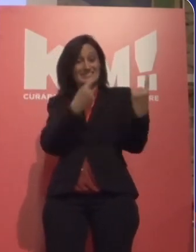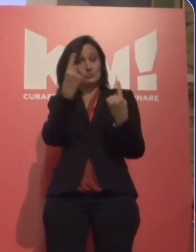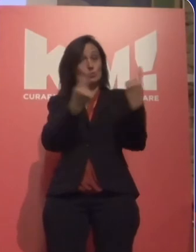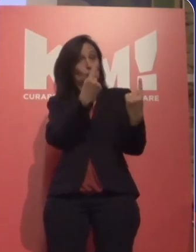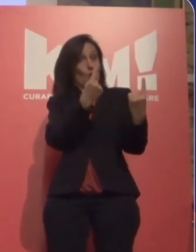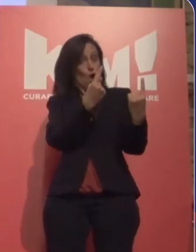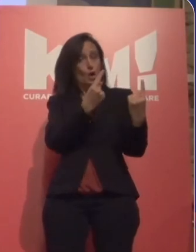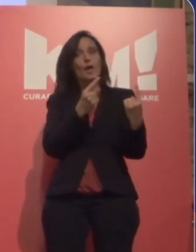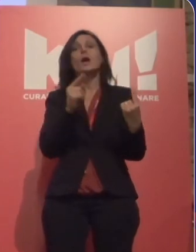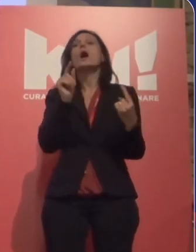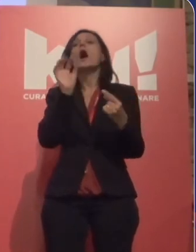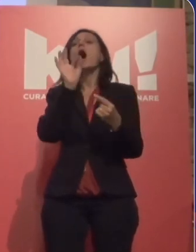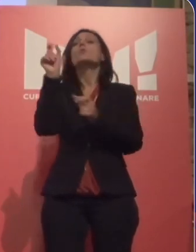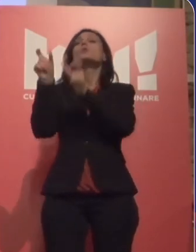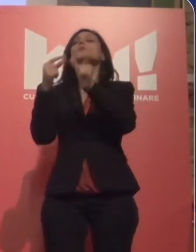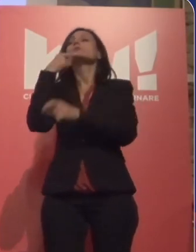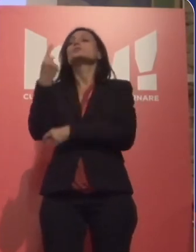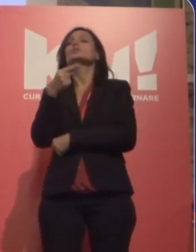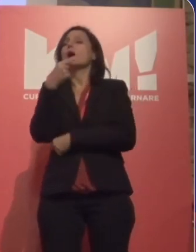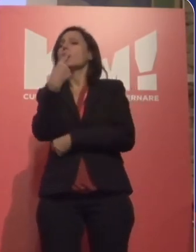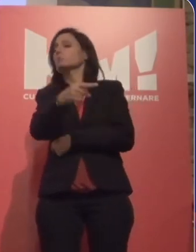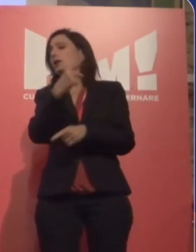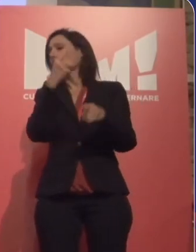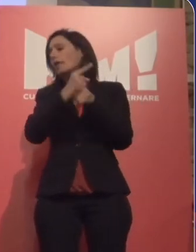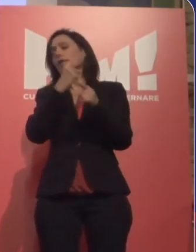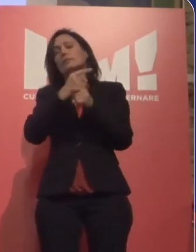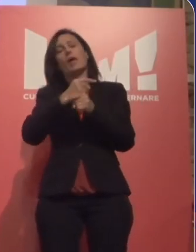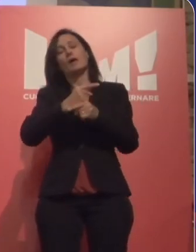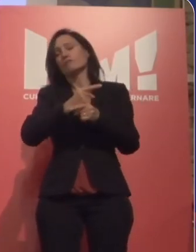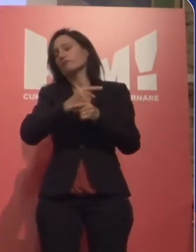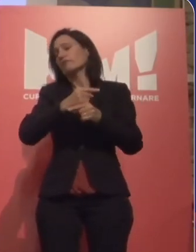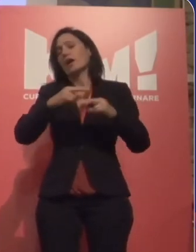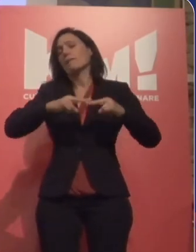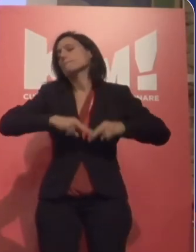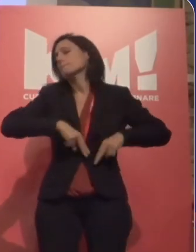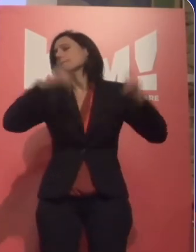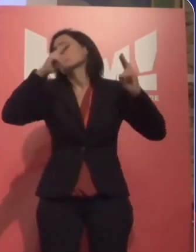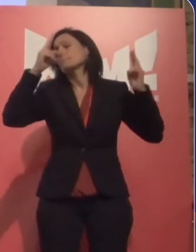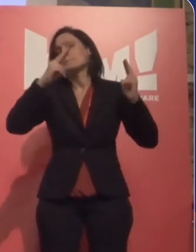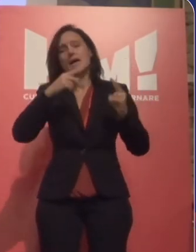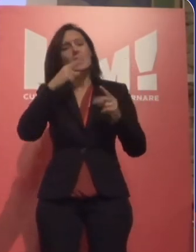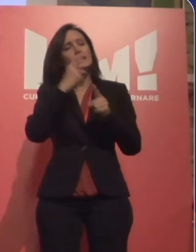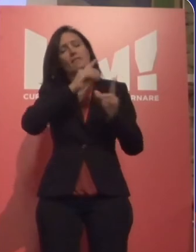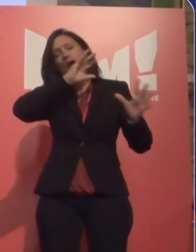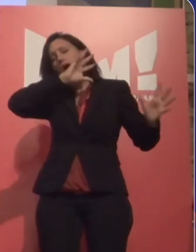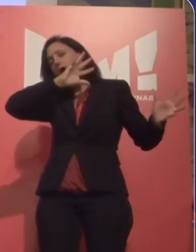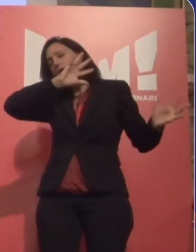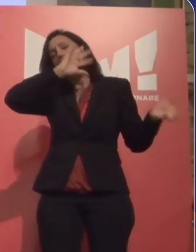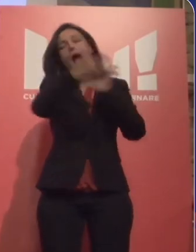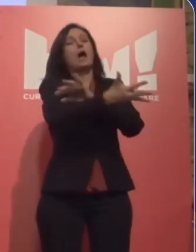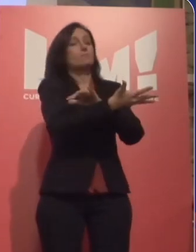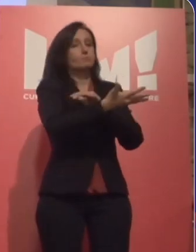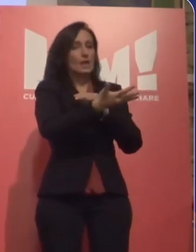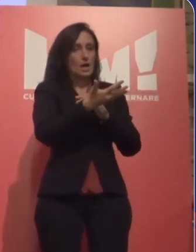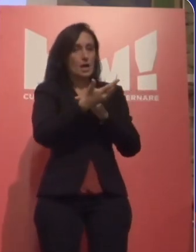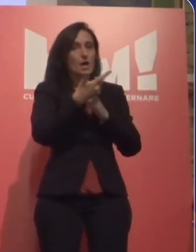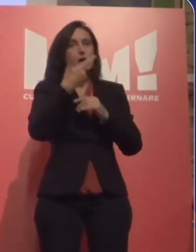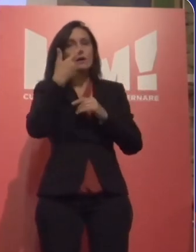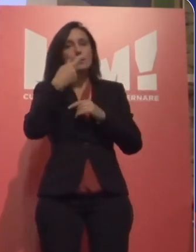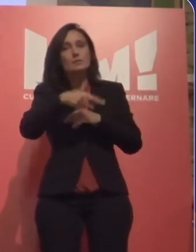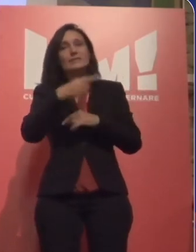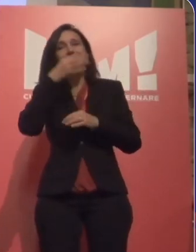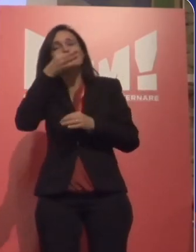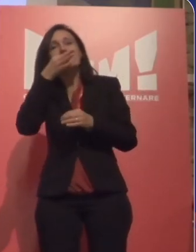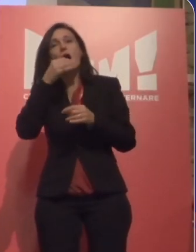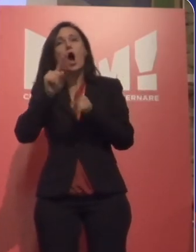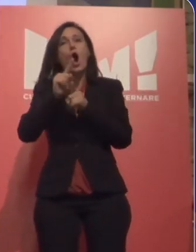tutto perché questo vuol dire offrire una zattera per affrontare la burrasca per alcuni